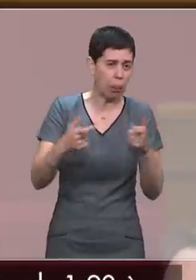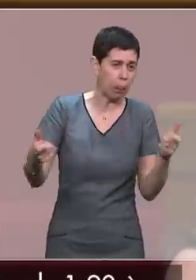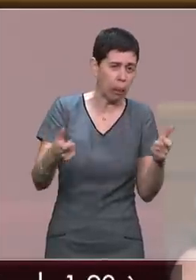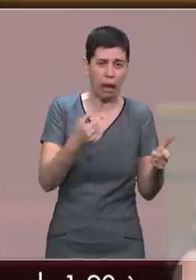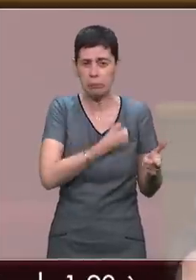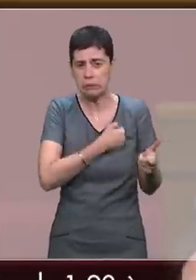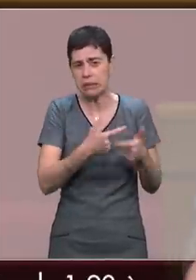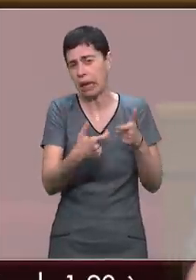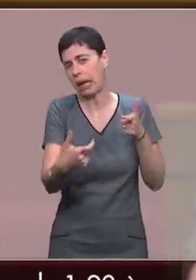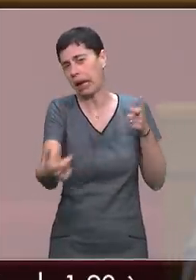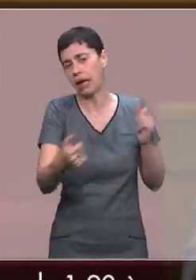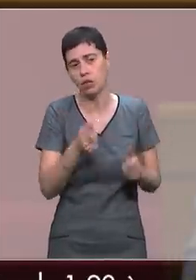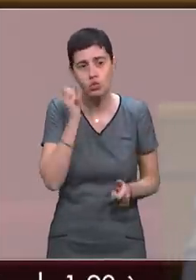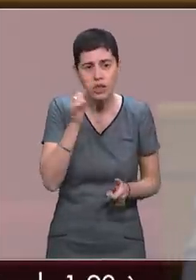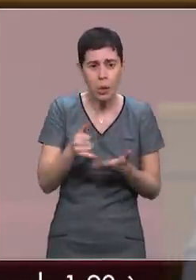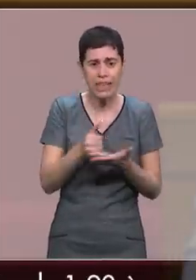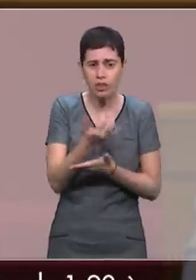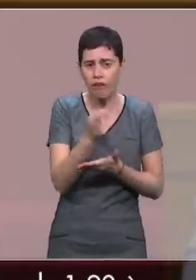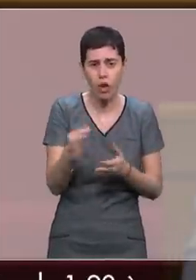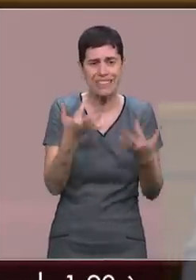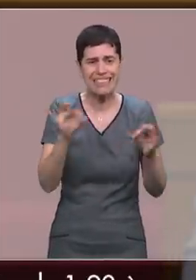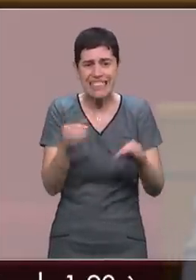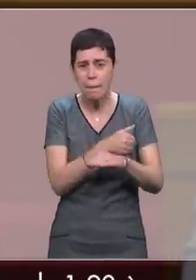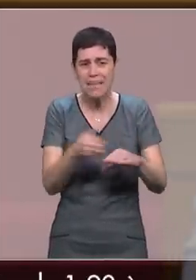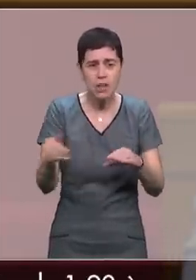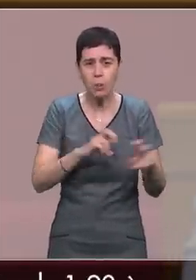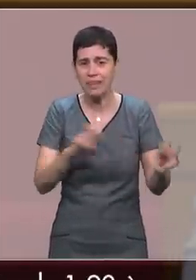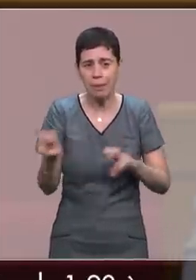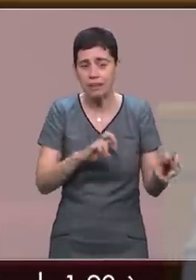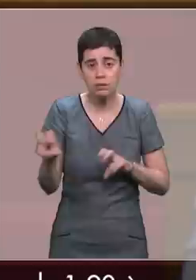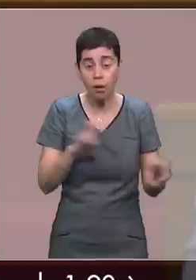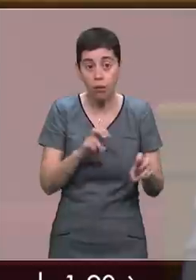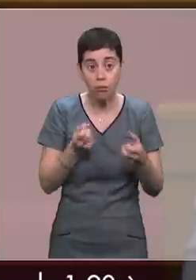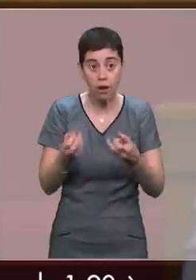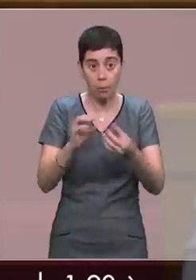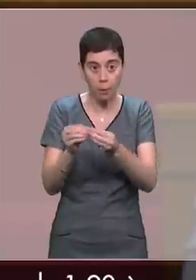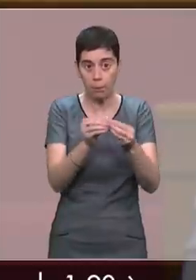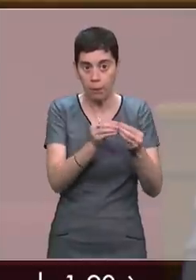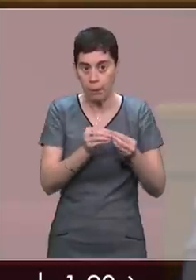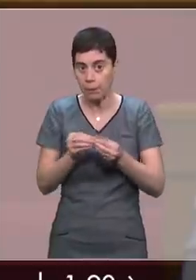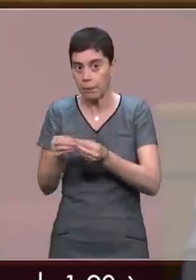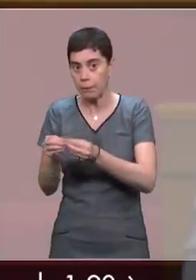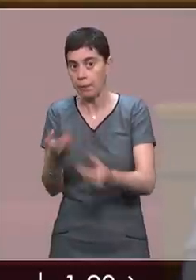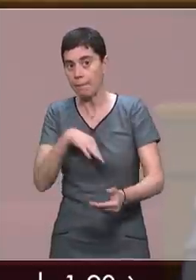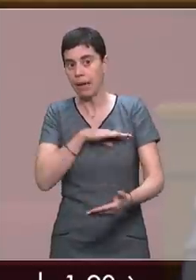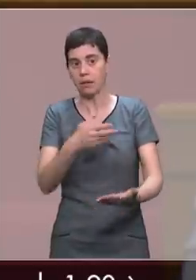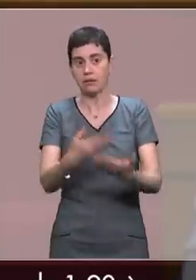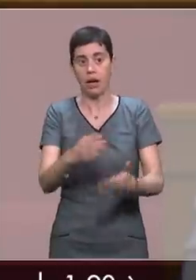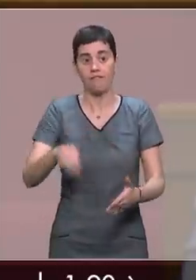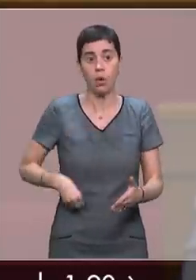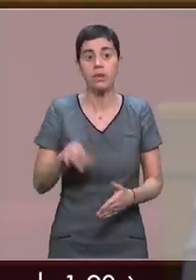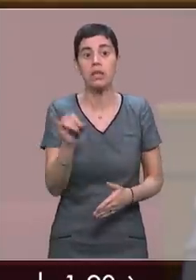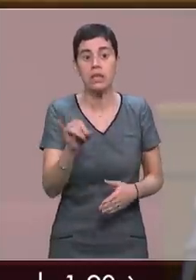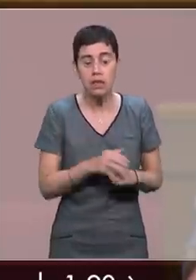passe. Chaque jour en Île-de-France, ce sont près de 10 millions de déplacements qui sont impactés par ces dysfonctionnements. La faute à qui ?